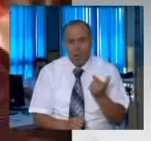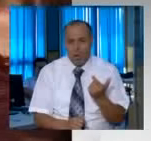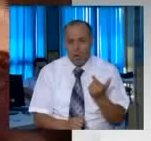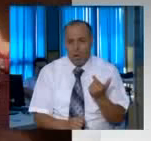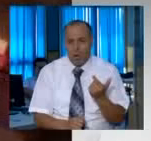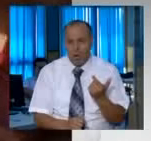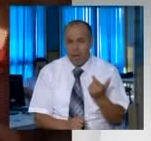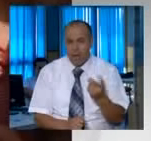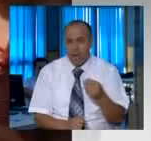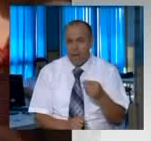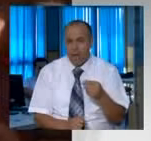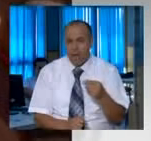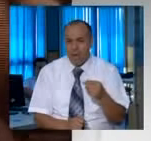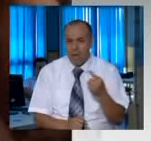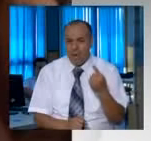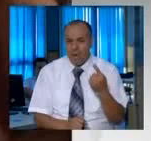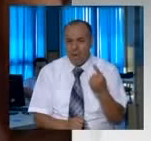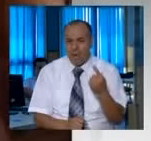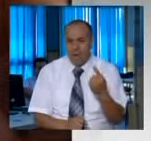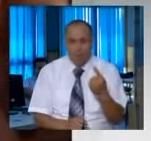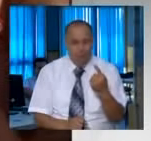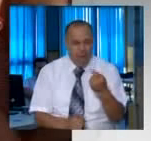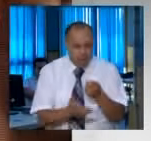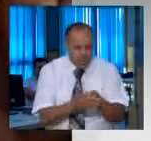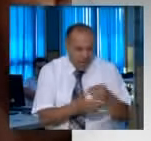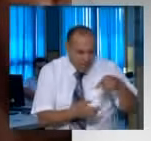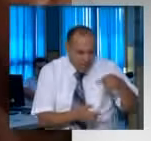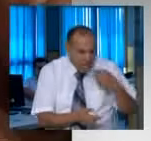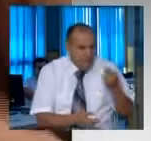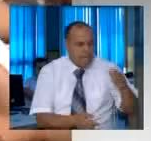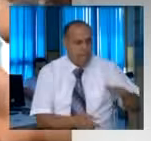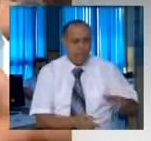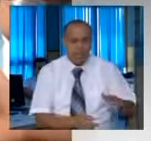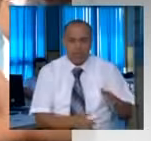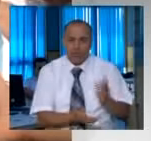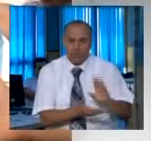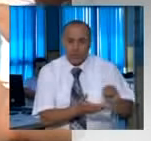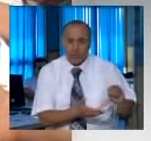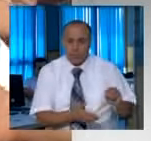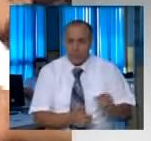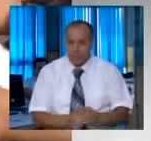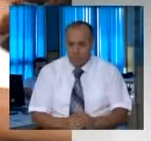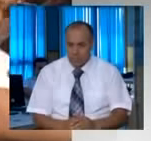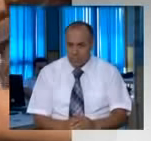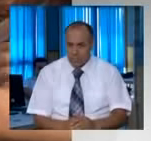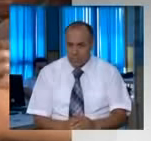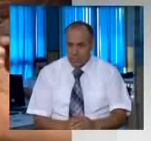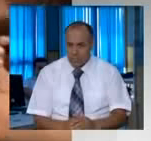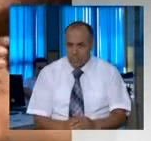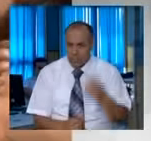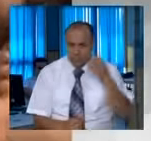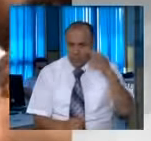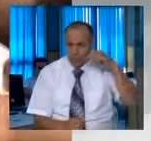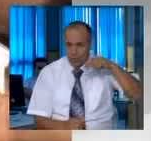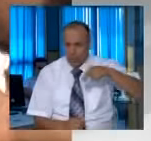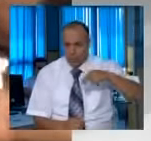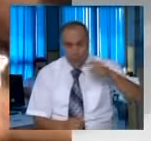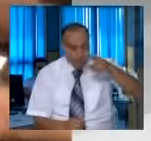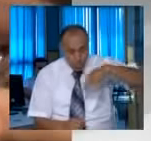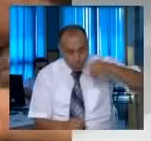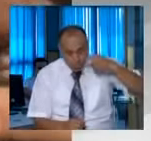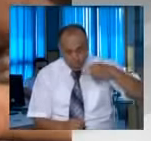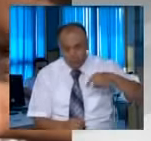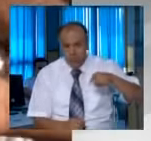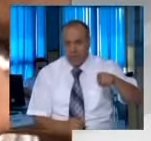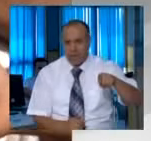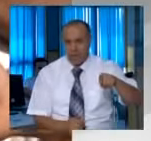في الدار ثلث وكعبه ثلاثه مصباح 100 برا في زندوق سوق ما ايش انت كي تطلع لهنا وتجي تلقى البلاصه هذه كان